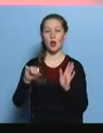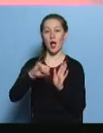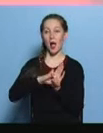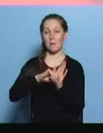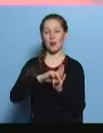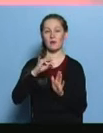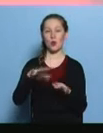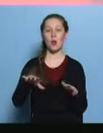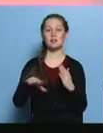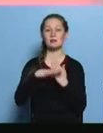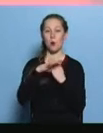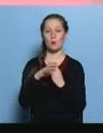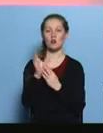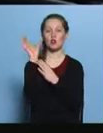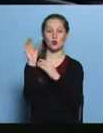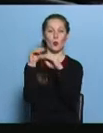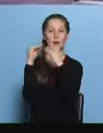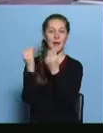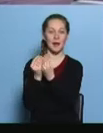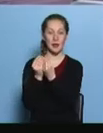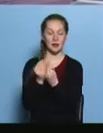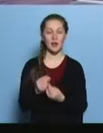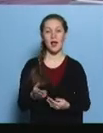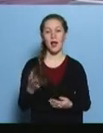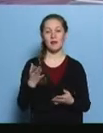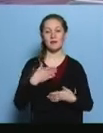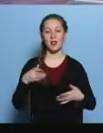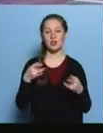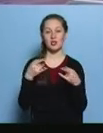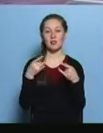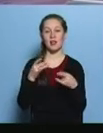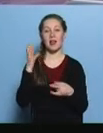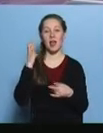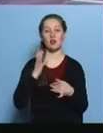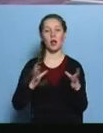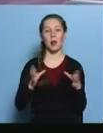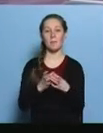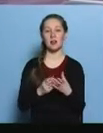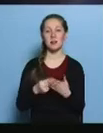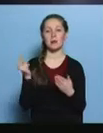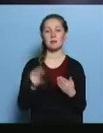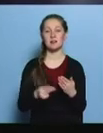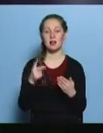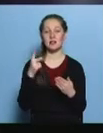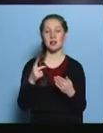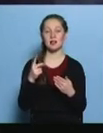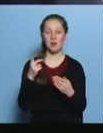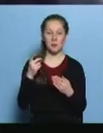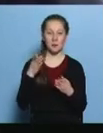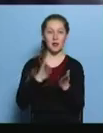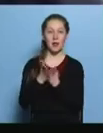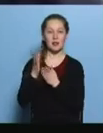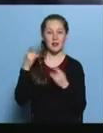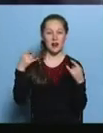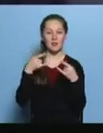при помощи спутникового телевидения. Наша телерадиокомпания подписала соглашение с одним из ведущих операторов цифрового телевидения.